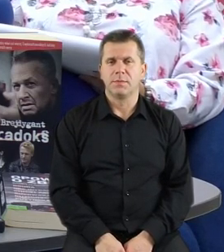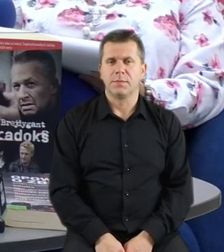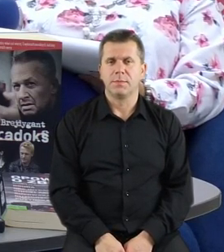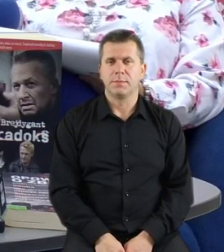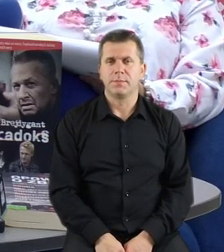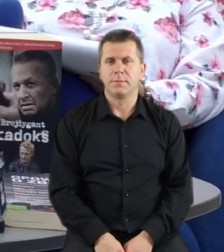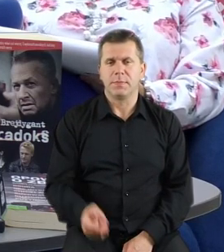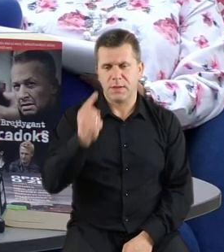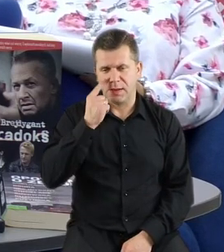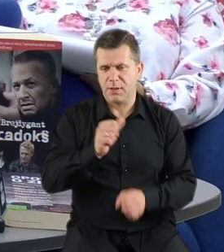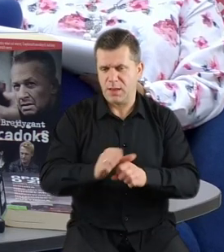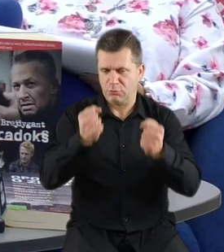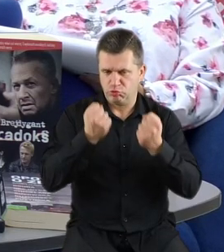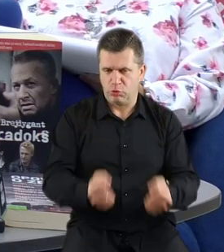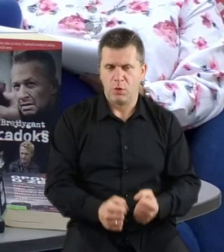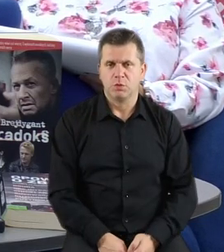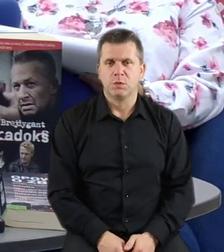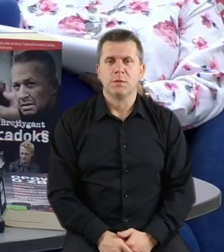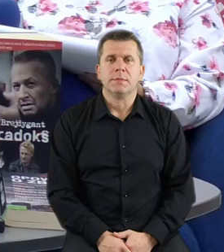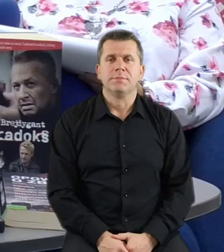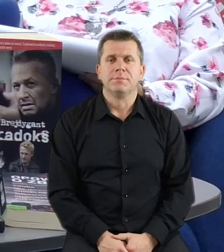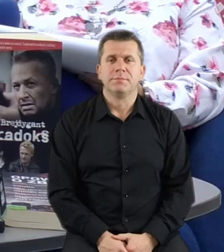Tak, chyba jest ciężko, znaczy